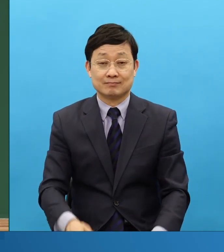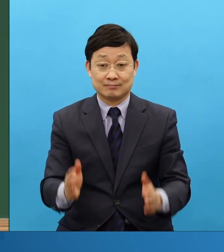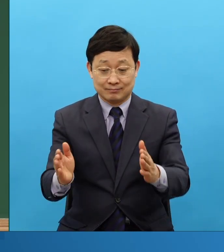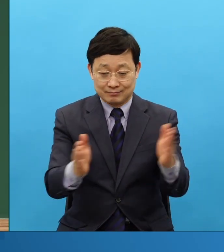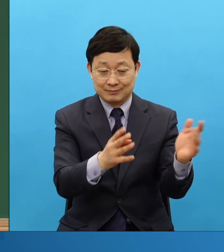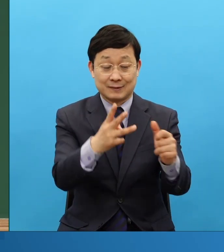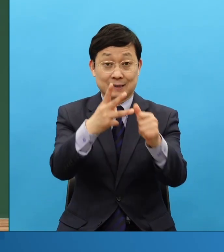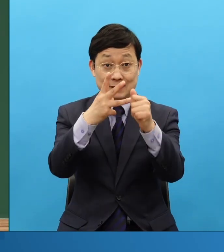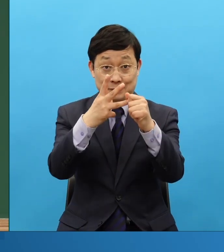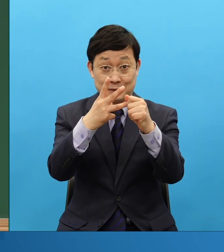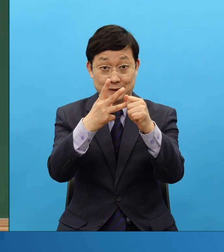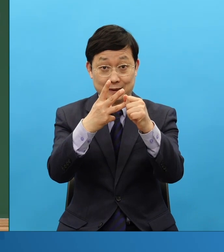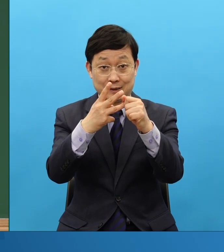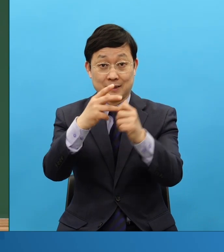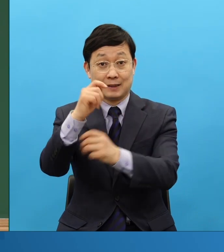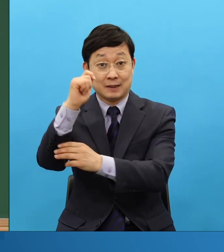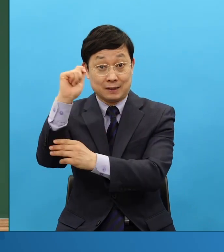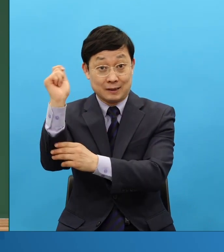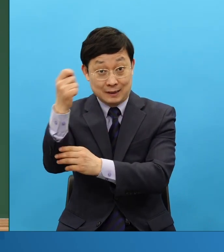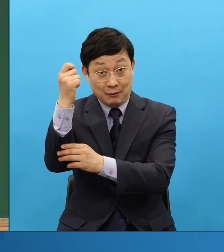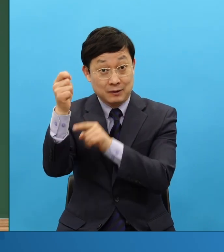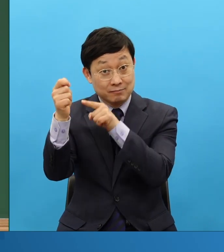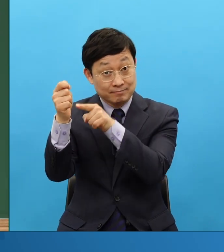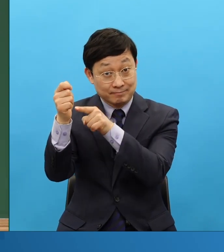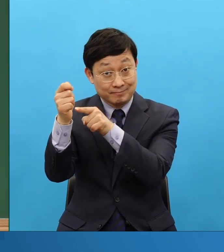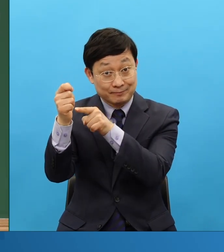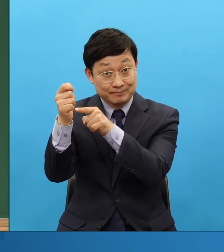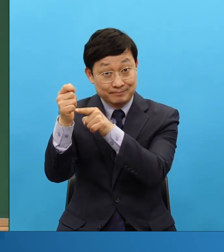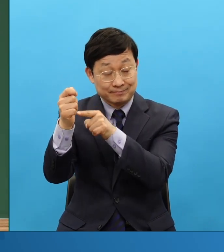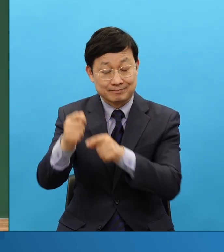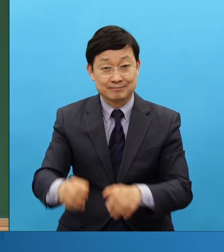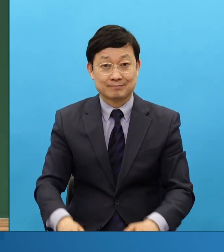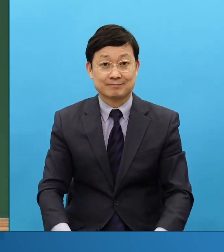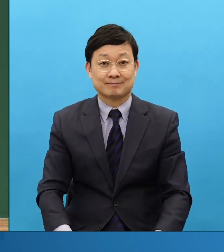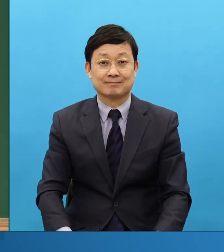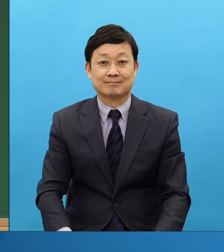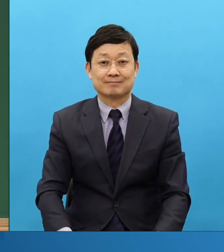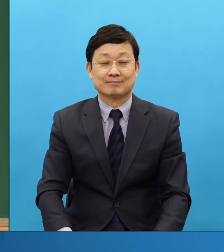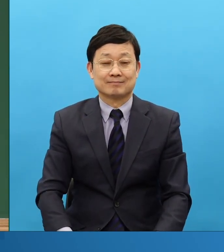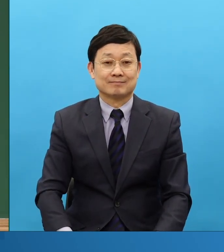단순하게 왕이 한 거 아니에요. David was not simply just the king.